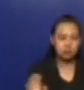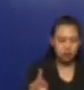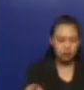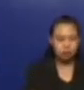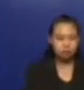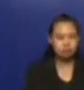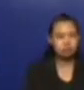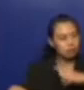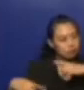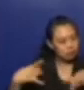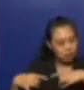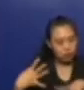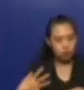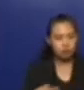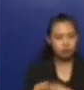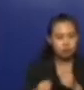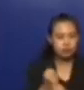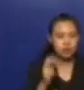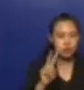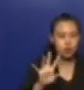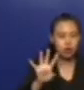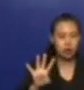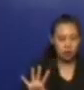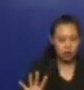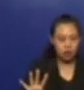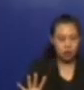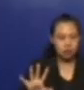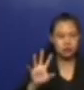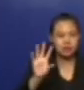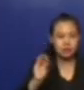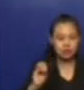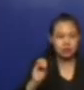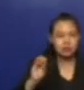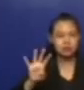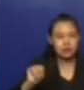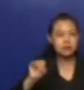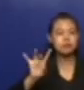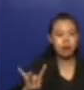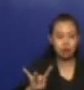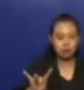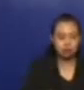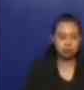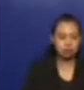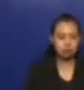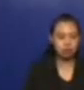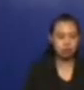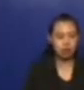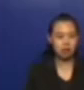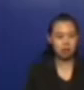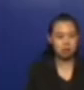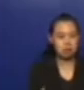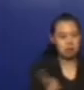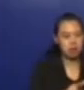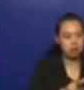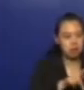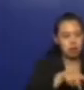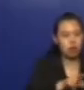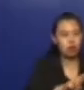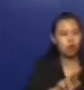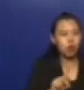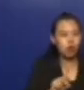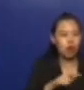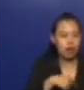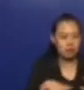การณ์ฉุกเฉินพ.ศ.2548มันกลายเป็นพ.ร.ก.ฉกฉวย